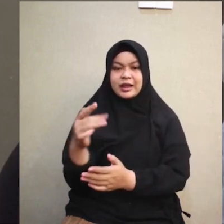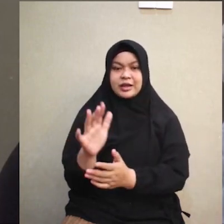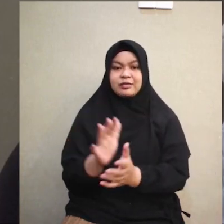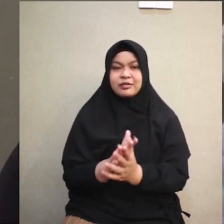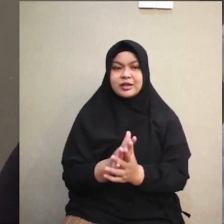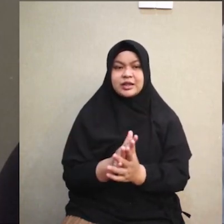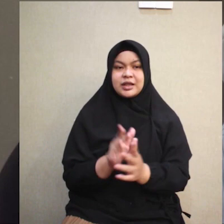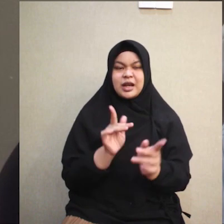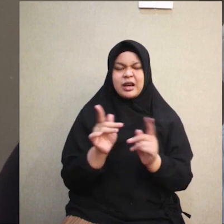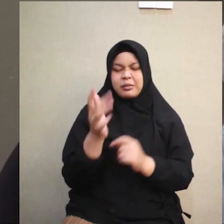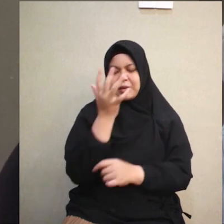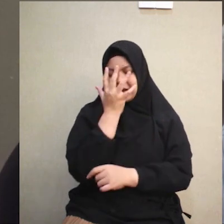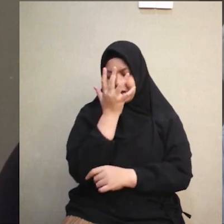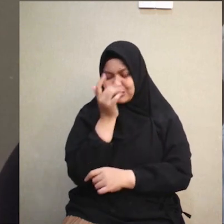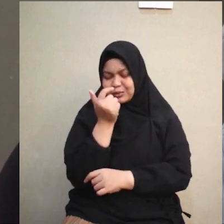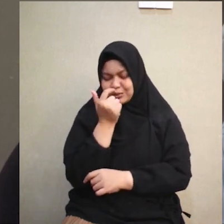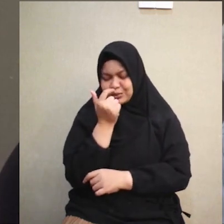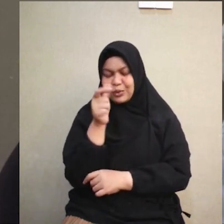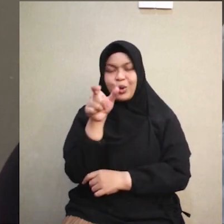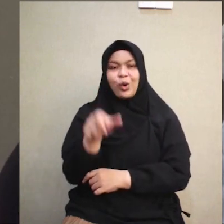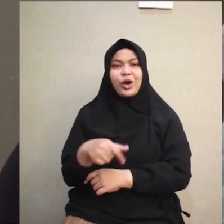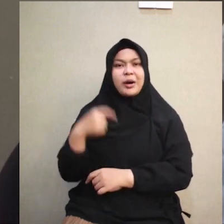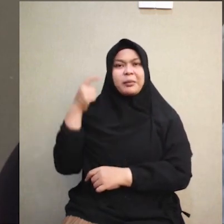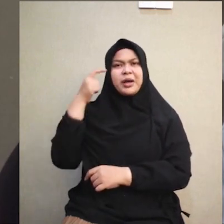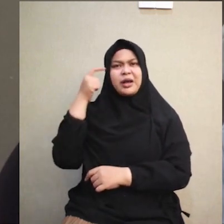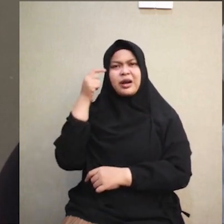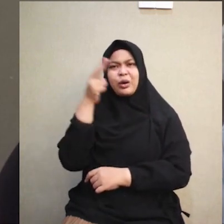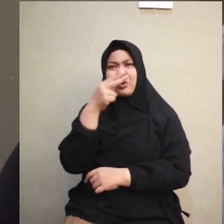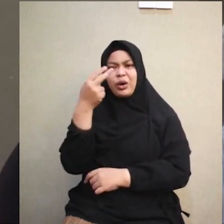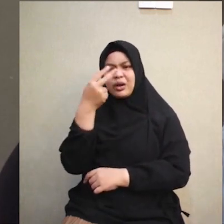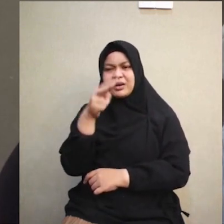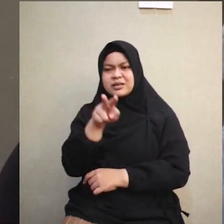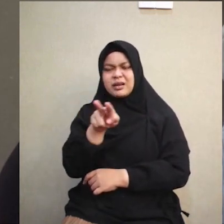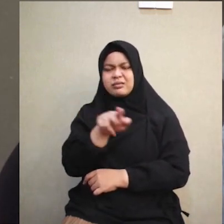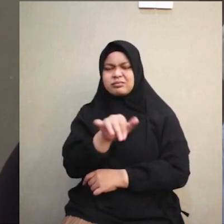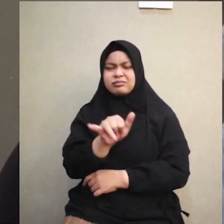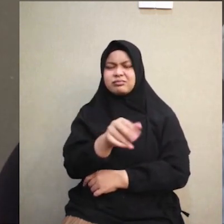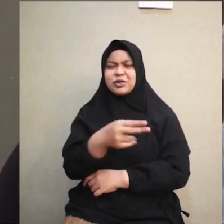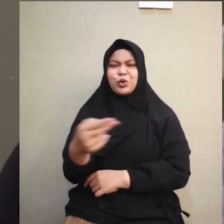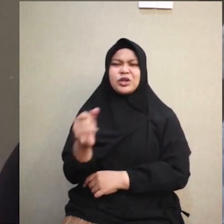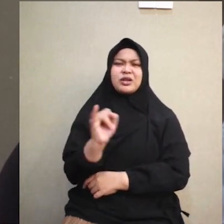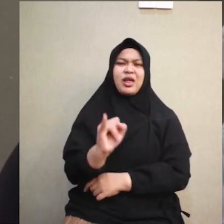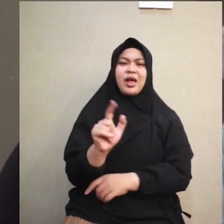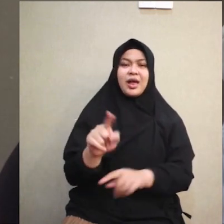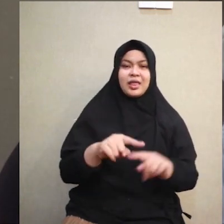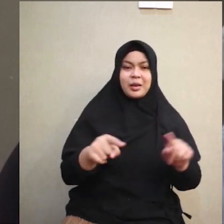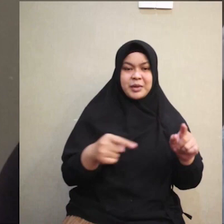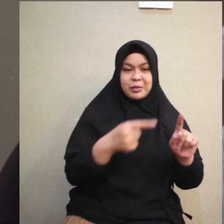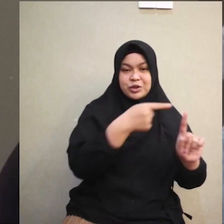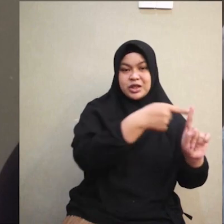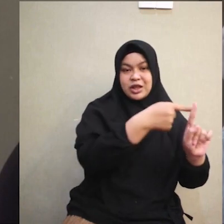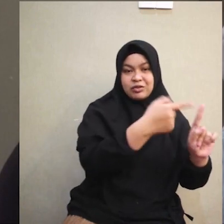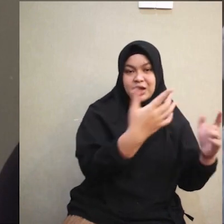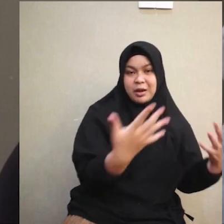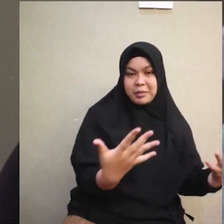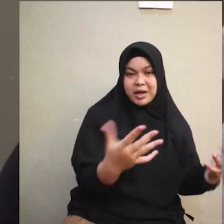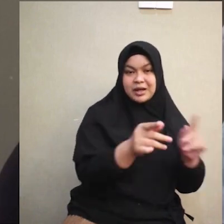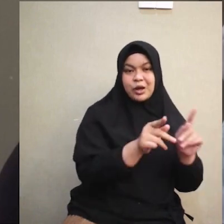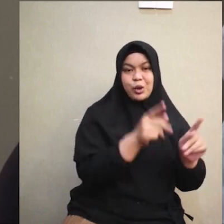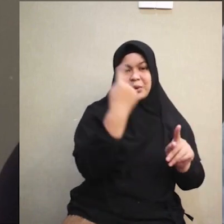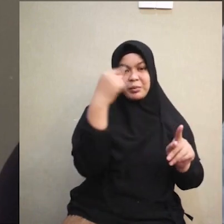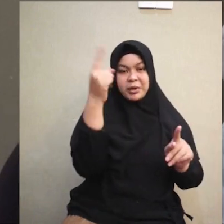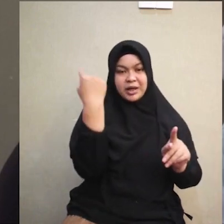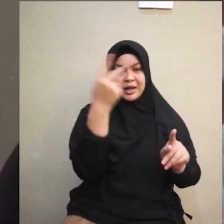Kayaknya malu-maluin gitu ya jadi orang melihat Indonesia kok kayaknya masih begini tapi di sisi negatifnya di sisi positifnya kalau